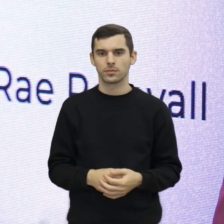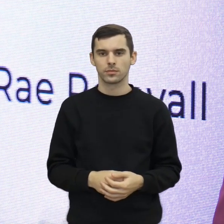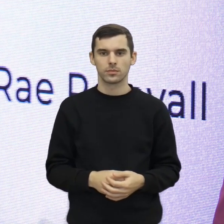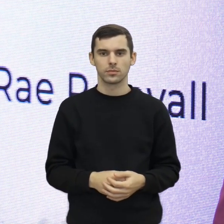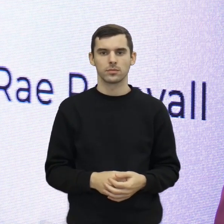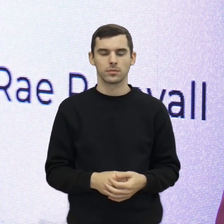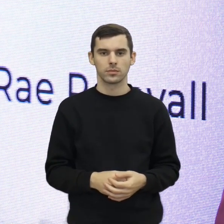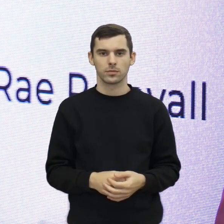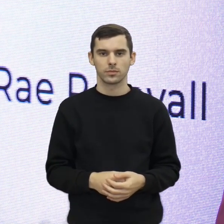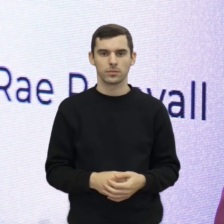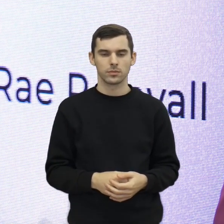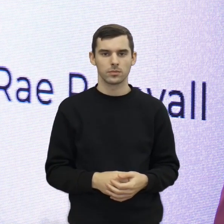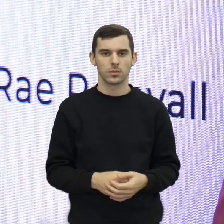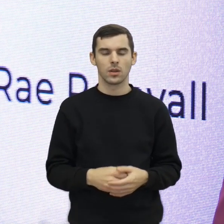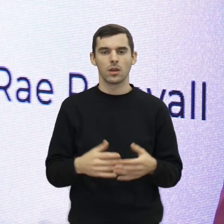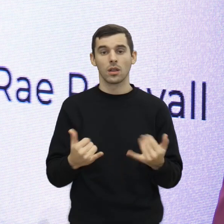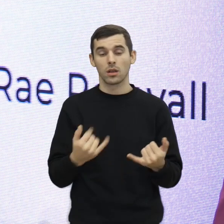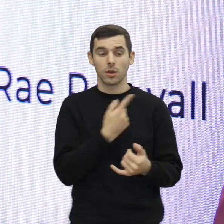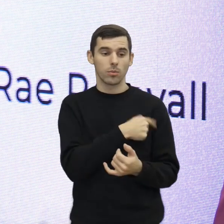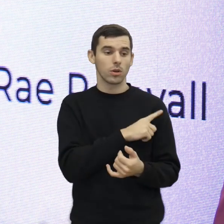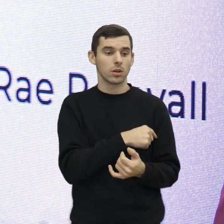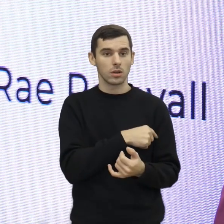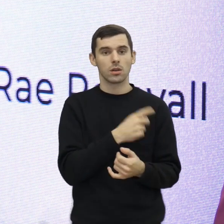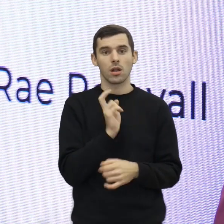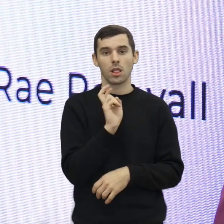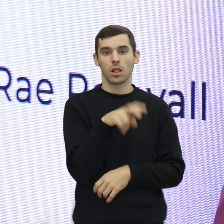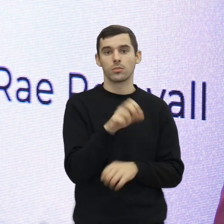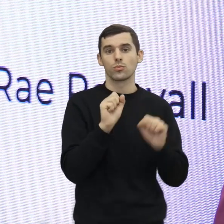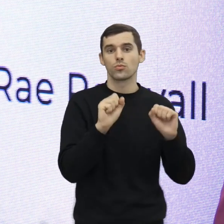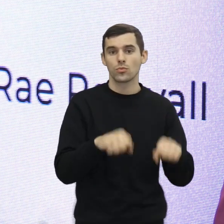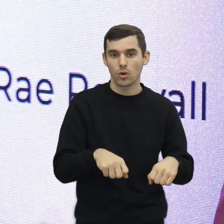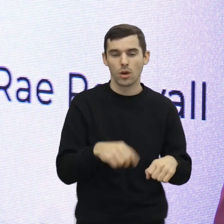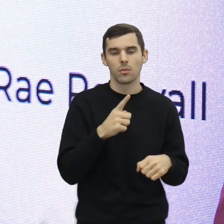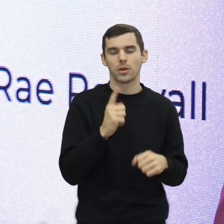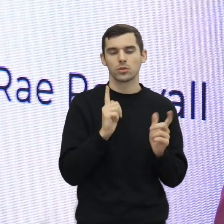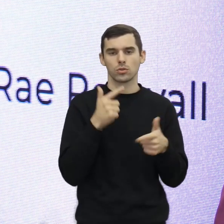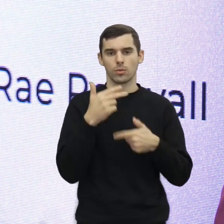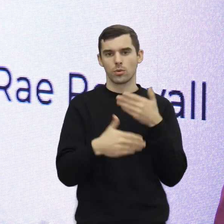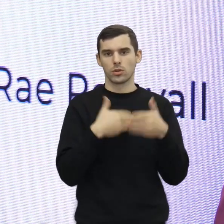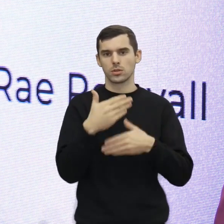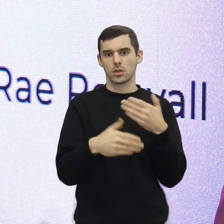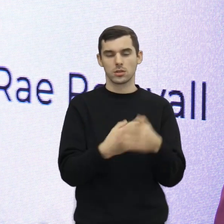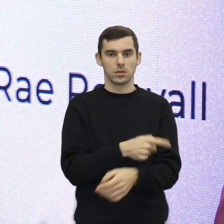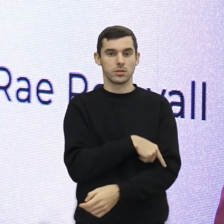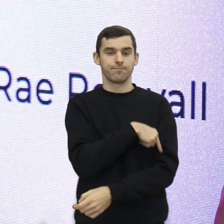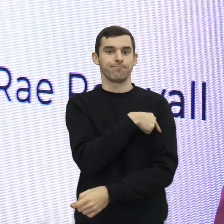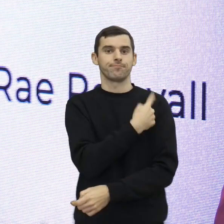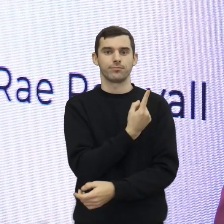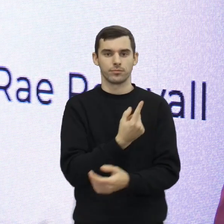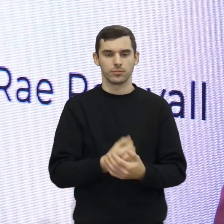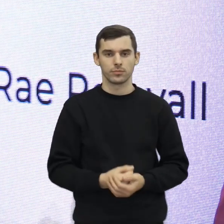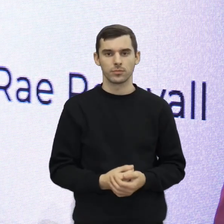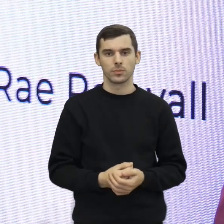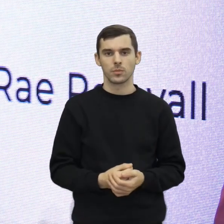Tai iš vienos pusės dabar galim nueiti polikliniką žmonės, bet reikia praeiti pro vis tiek gan ilgą procesą. Kai jau,